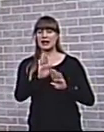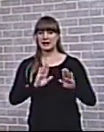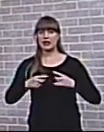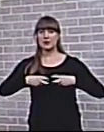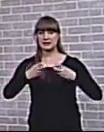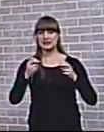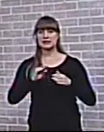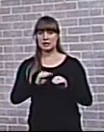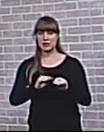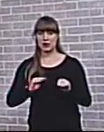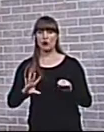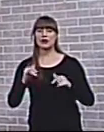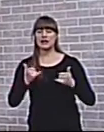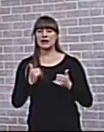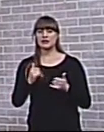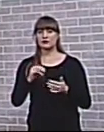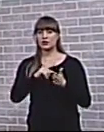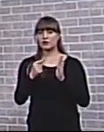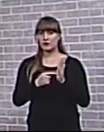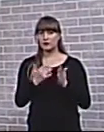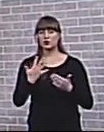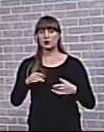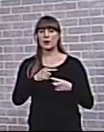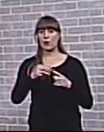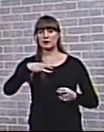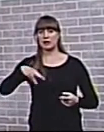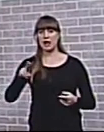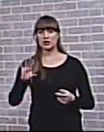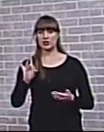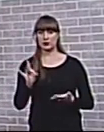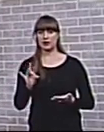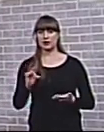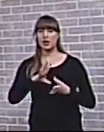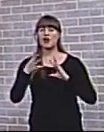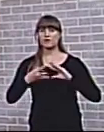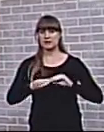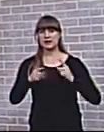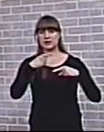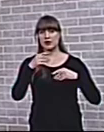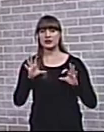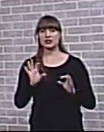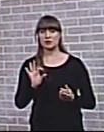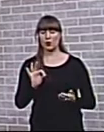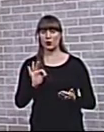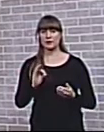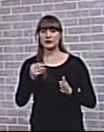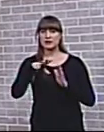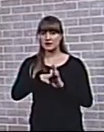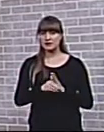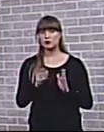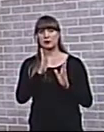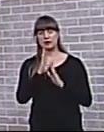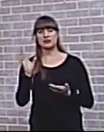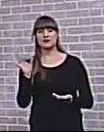и парковкой. Цена вопроса на сегодняшний день уже 500 000 000 рублей. В целом говорить о инвестиционном климате в